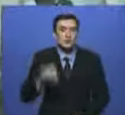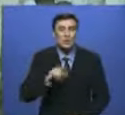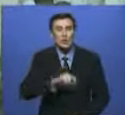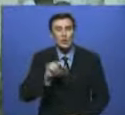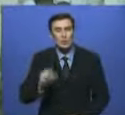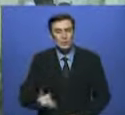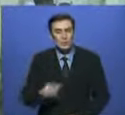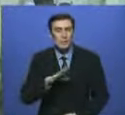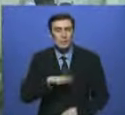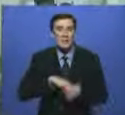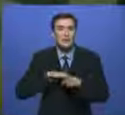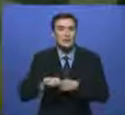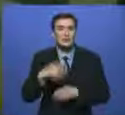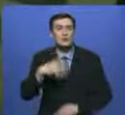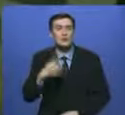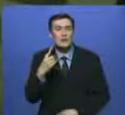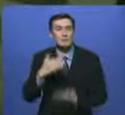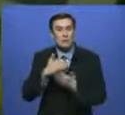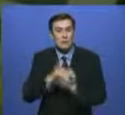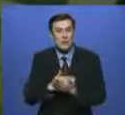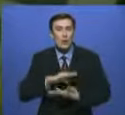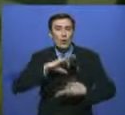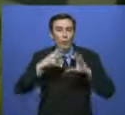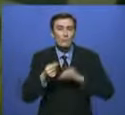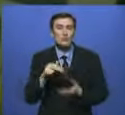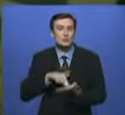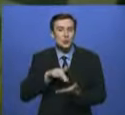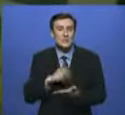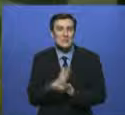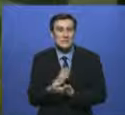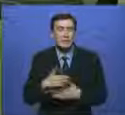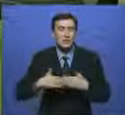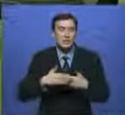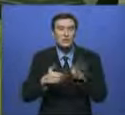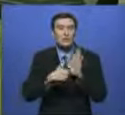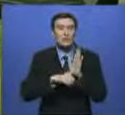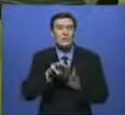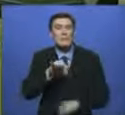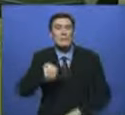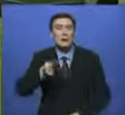местных жителей. Был реализован 41 проект. Их общая стоимость составила почти 600